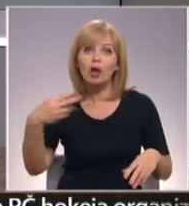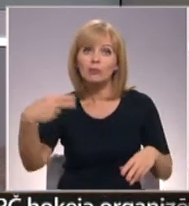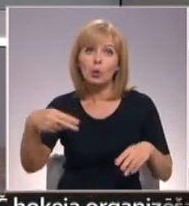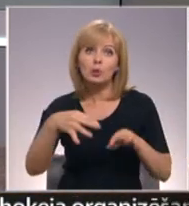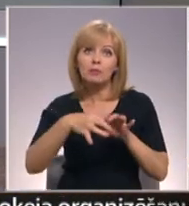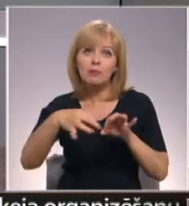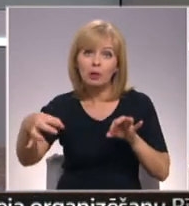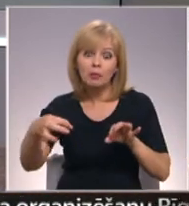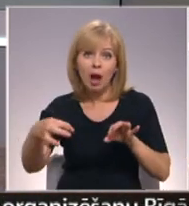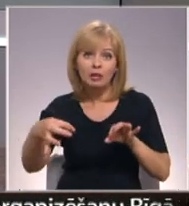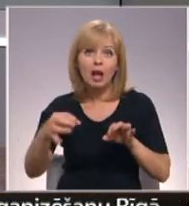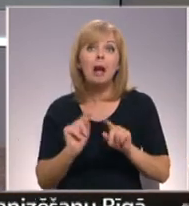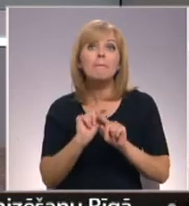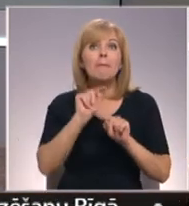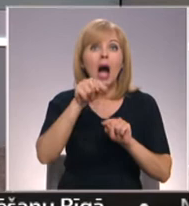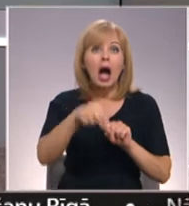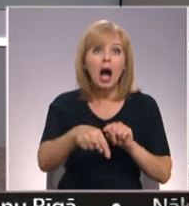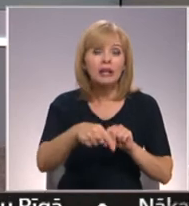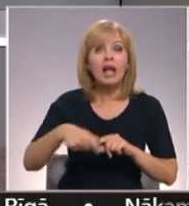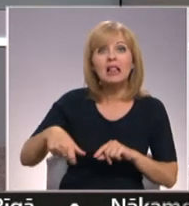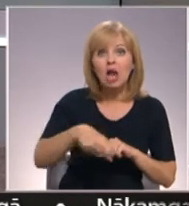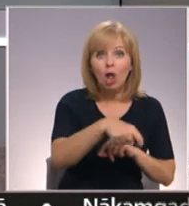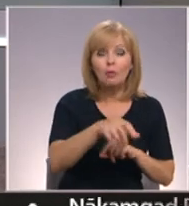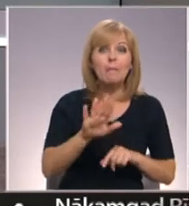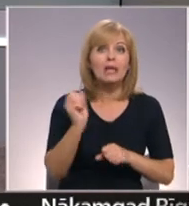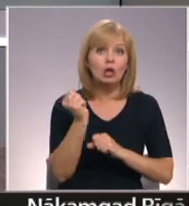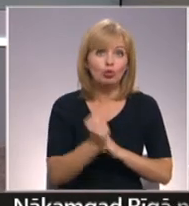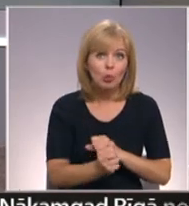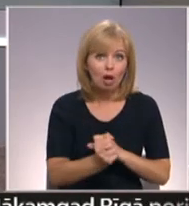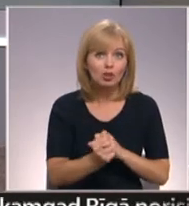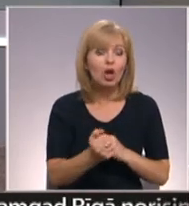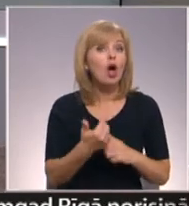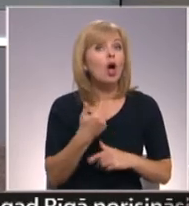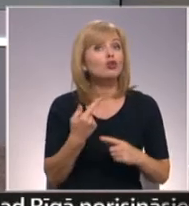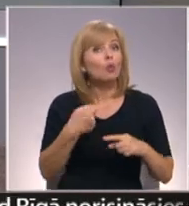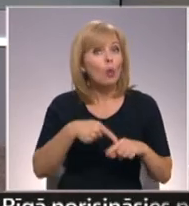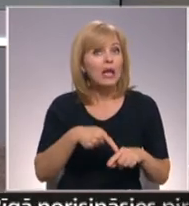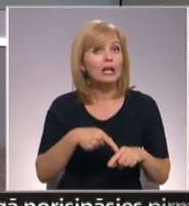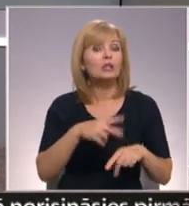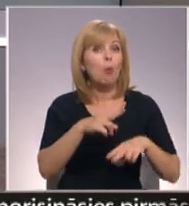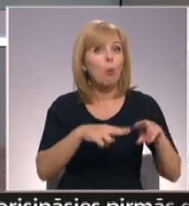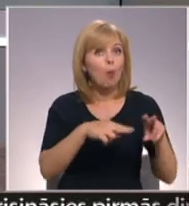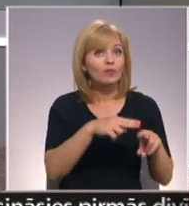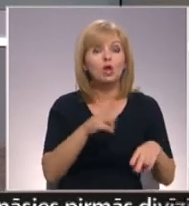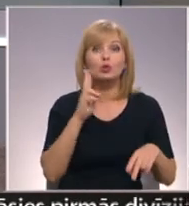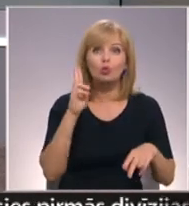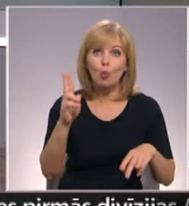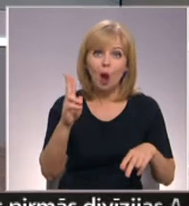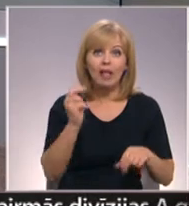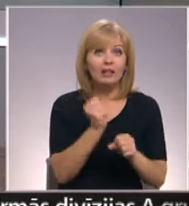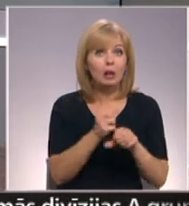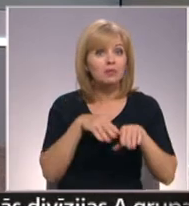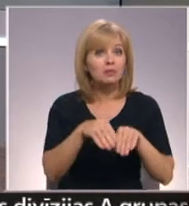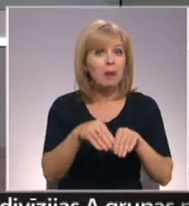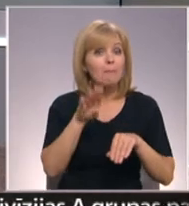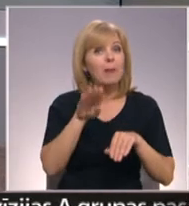pārvada pār Lielupi pie Slokas, un šoreiz būvnieks sola darbus beigt mēnesi agrāk nekā līgumā paredzēts. Tas atvieglos